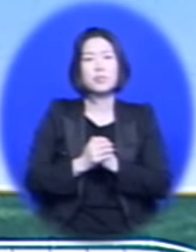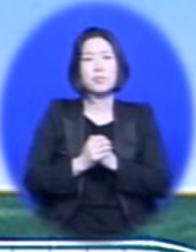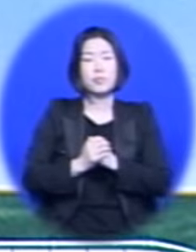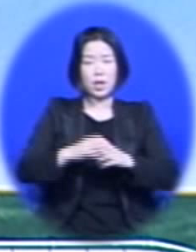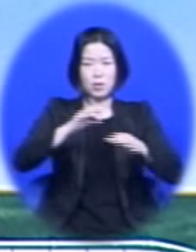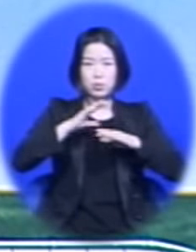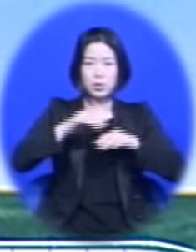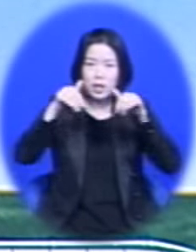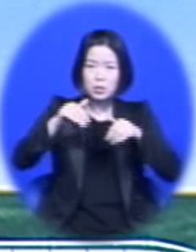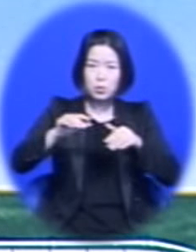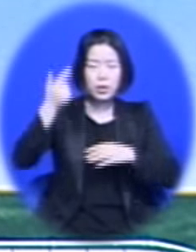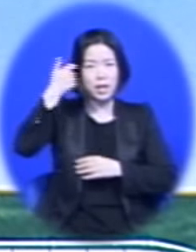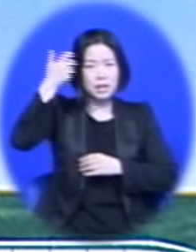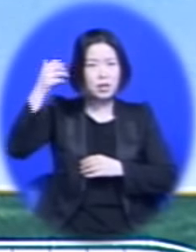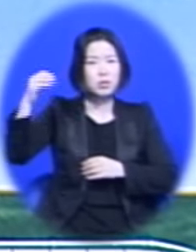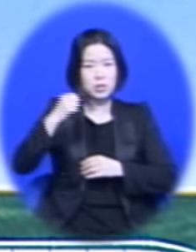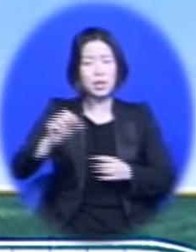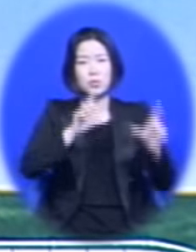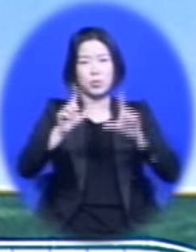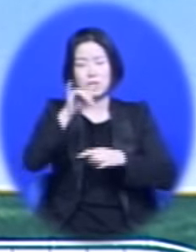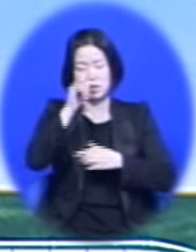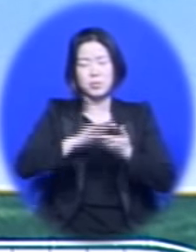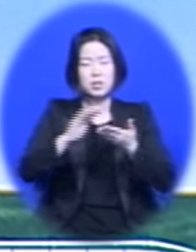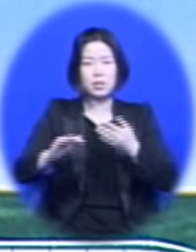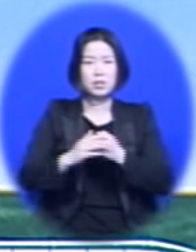것입니다. 무서워하는 종의 영으로 살고 있는 거예요.